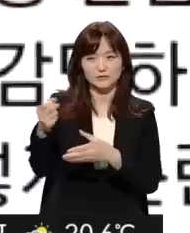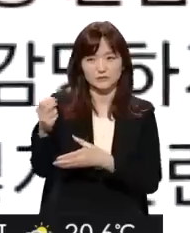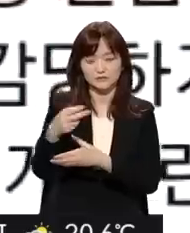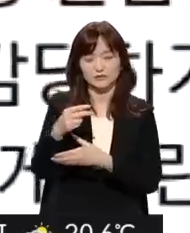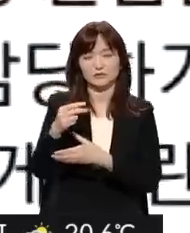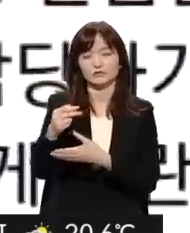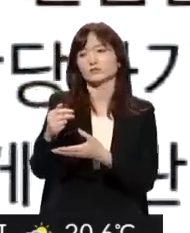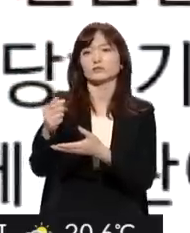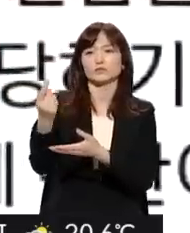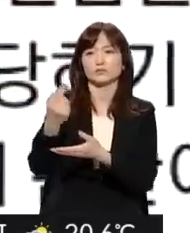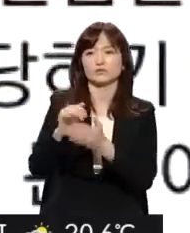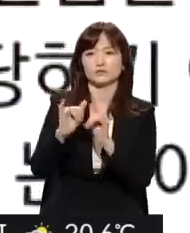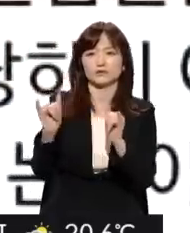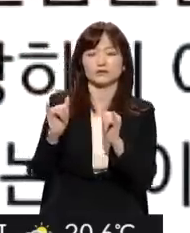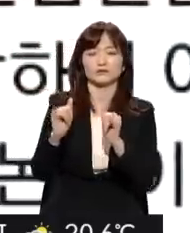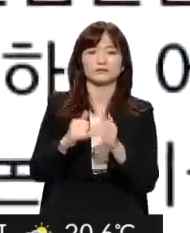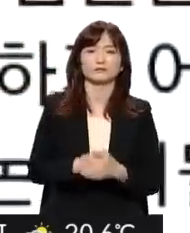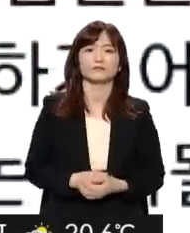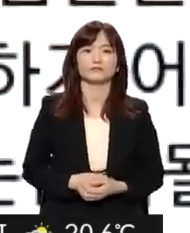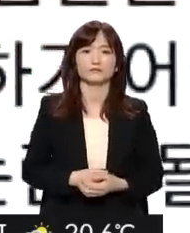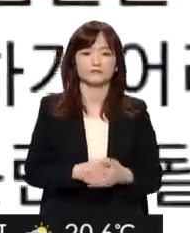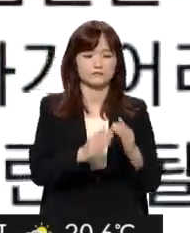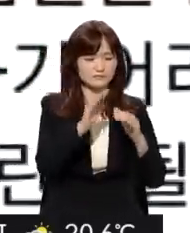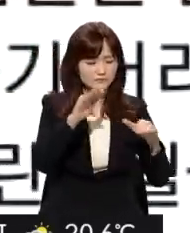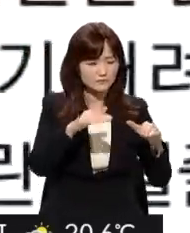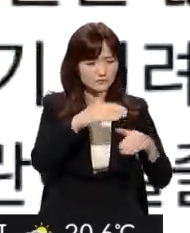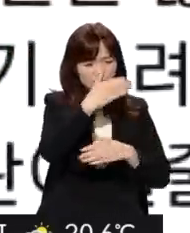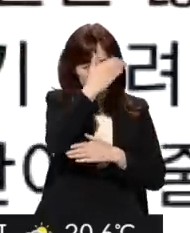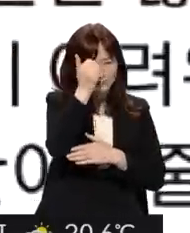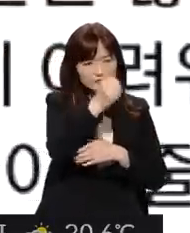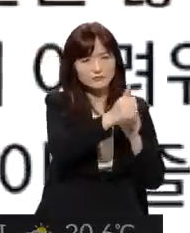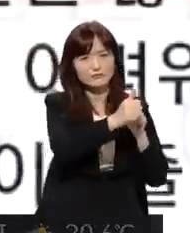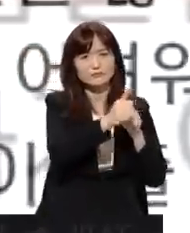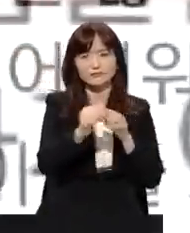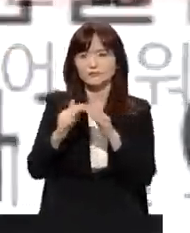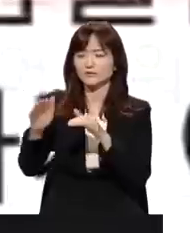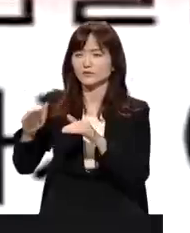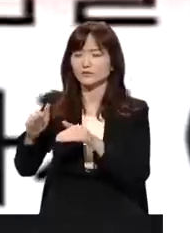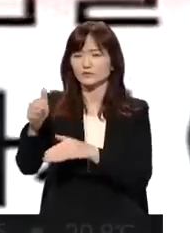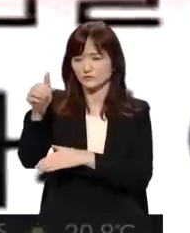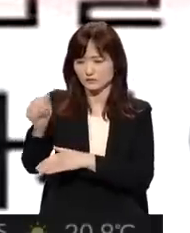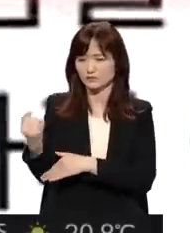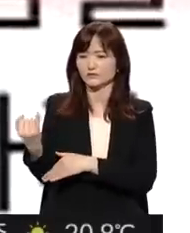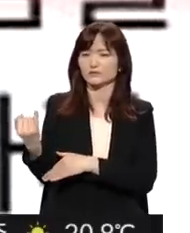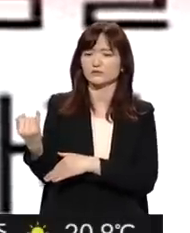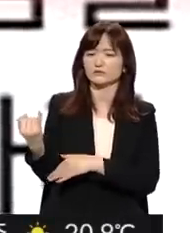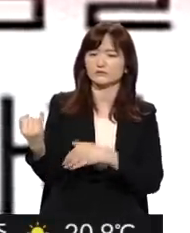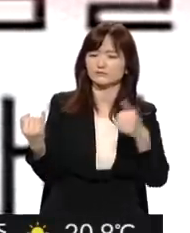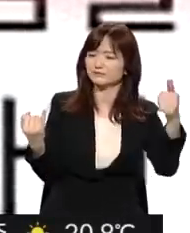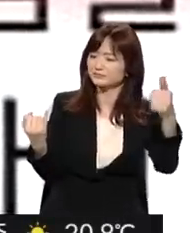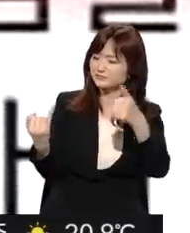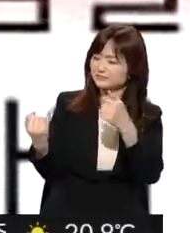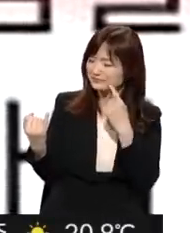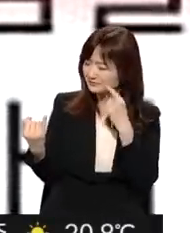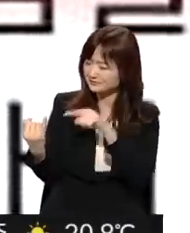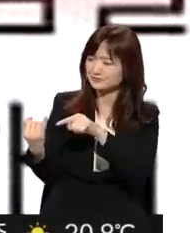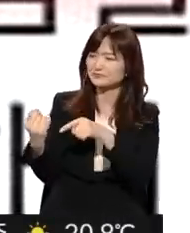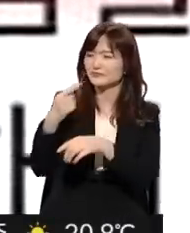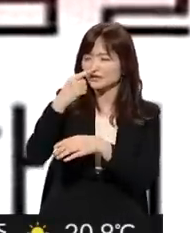등판했는데 사실은 저 동네 할아버지들이 저 카페 사장님한테 마담이 이뻐서 커피 맛도